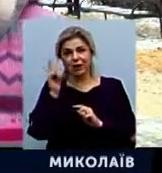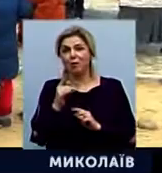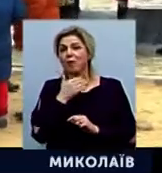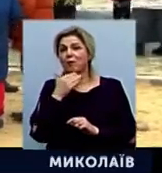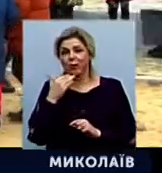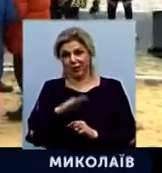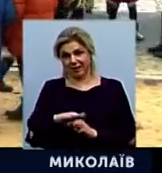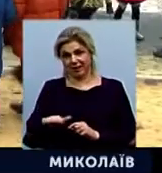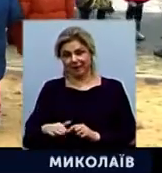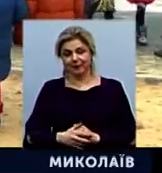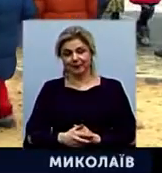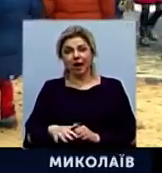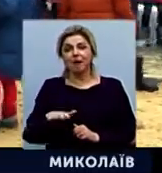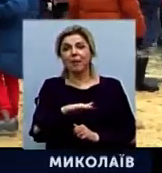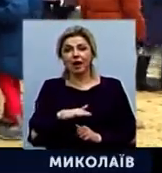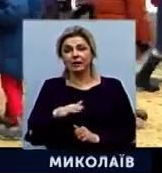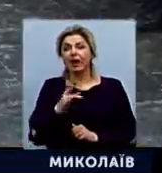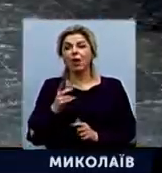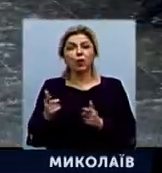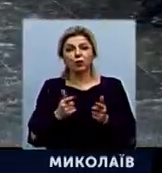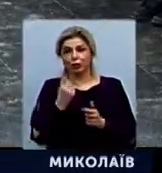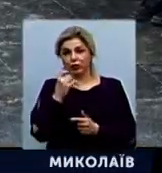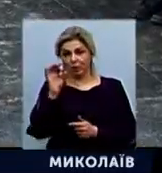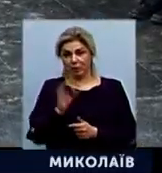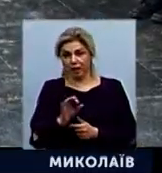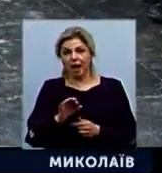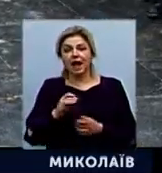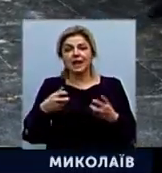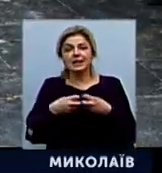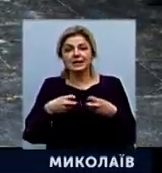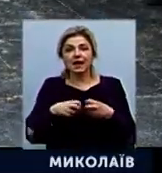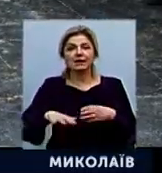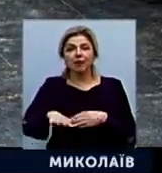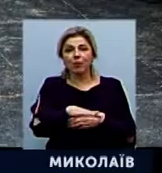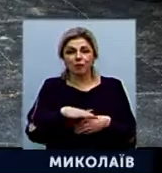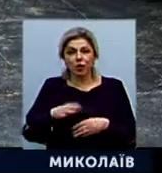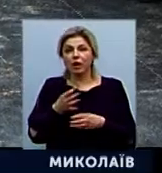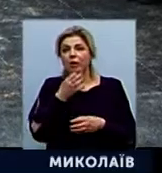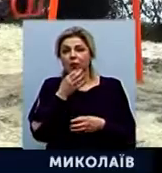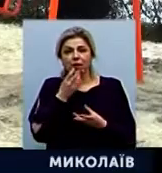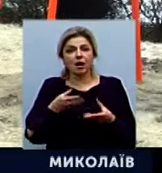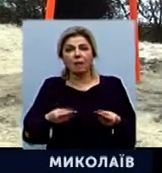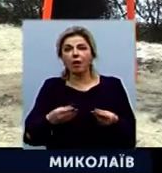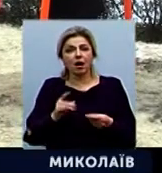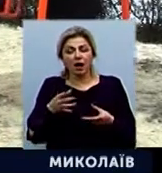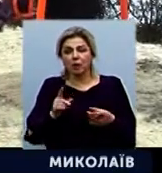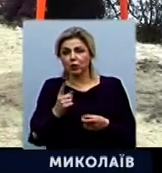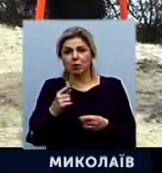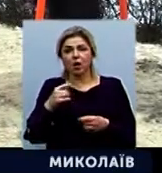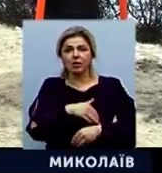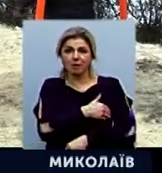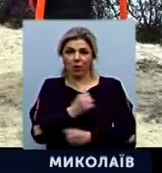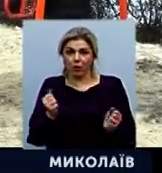дітей. Майданчик готовий не на 100%. Гумову поверхню для занять кросфітом не поклеїли через мінусову температуру. Як